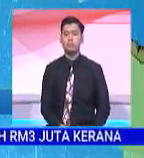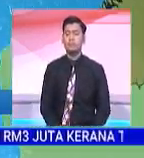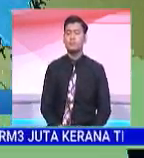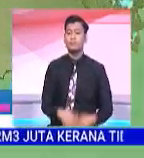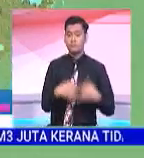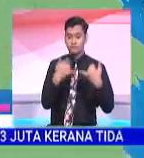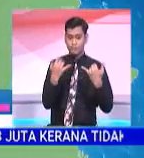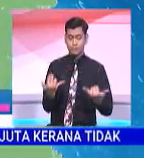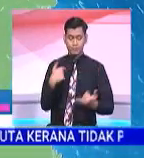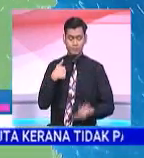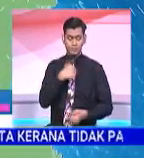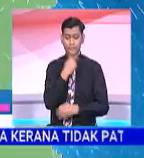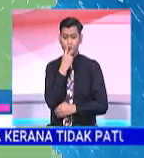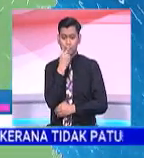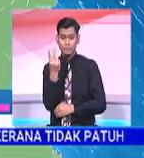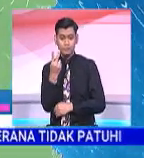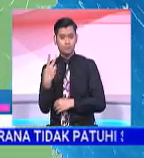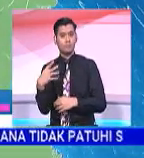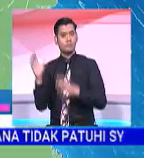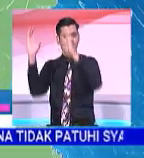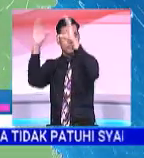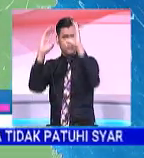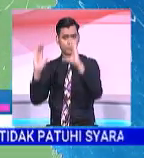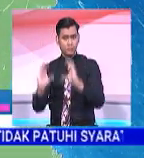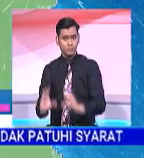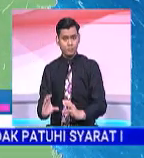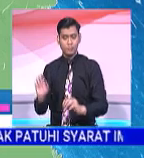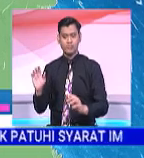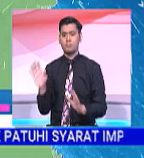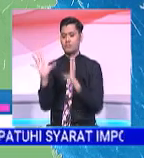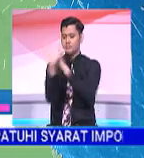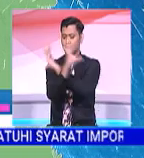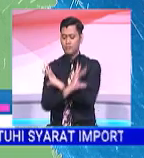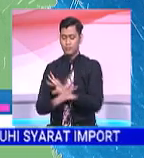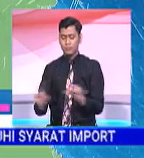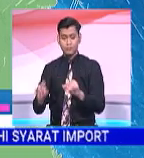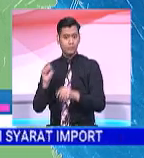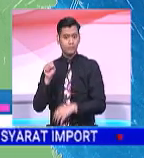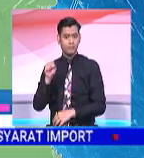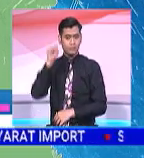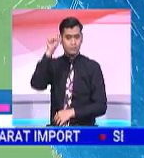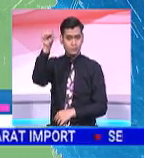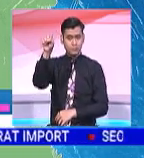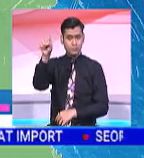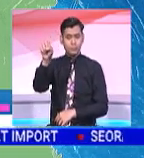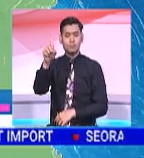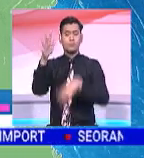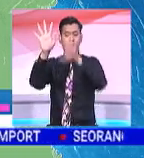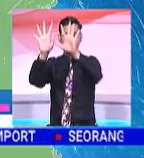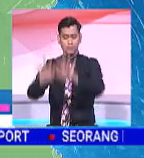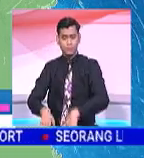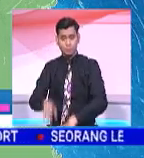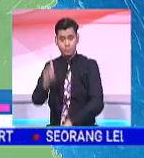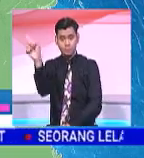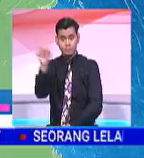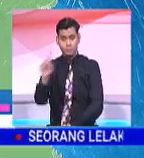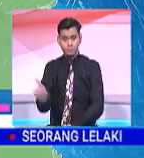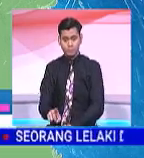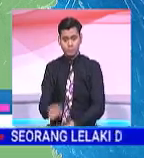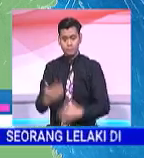Perdana Menteri Tan Sri Muhyiddin Yassin menyifatkan jumlah yang mendaftar untuk penerimaan vaksin iaitu 7.6